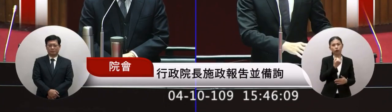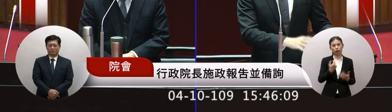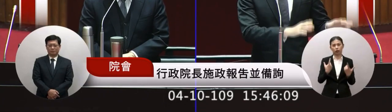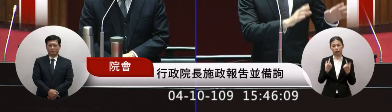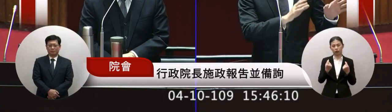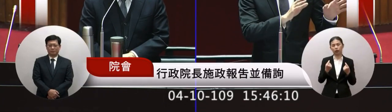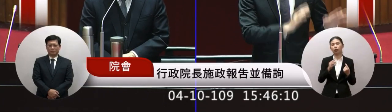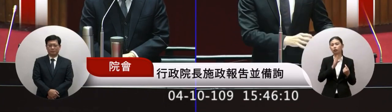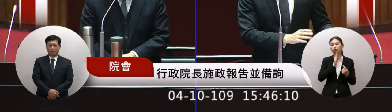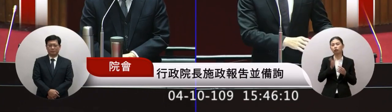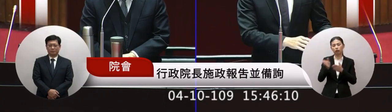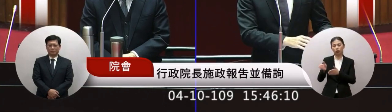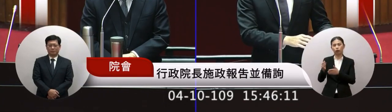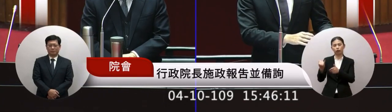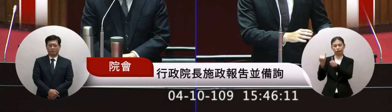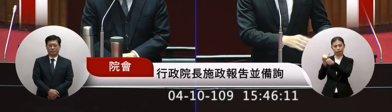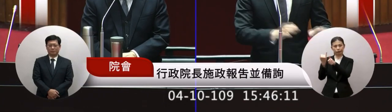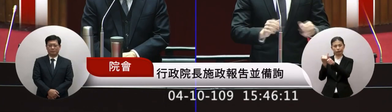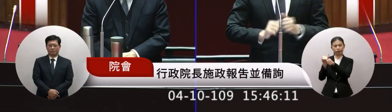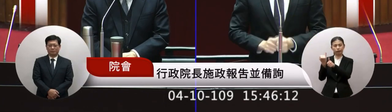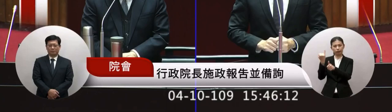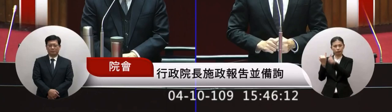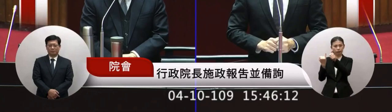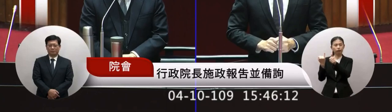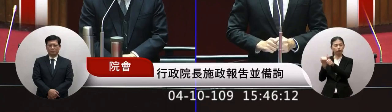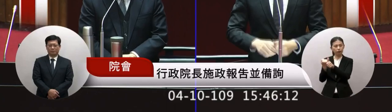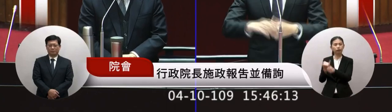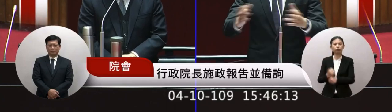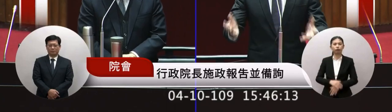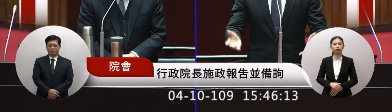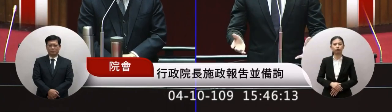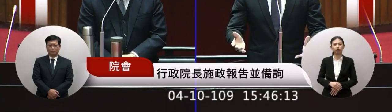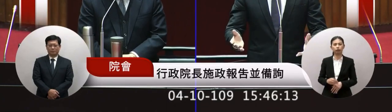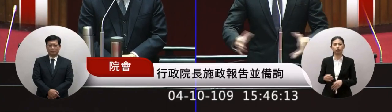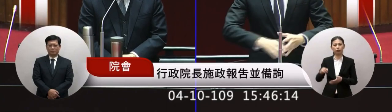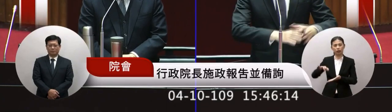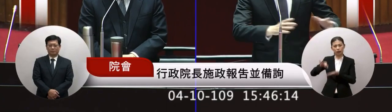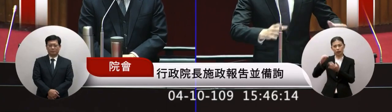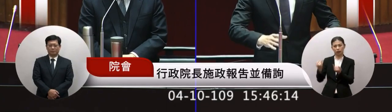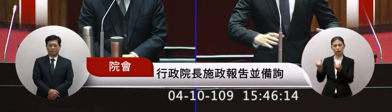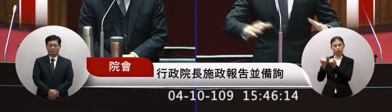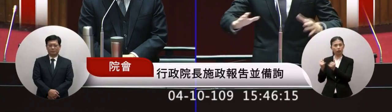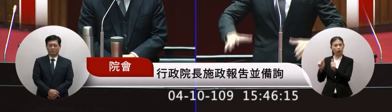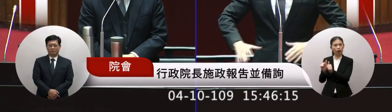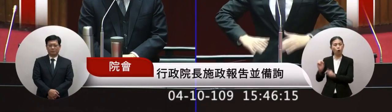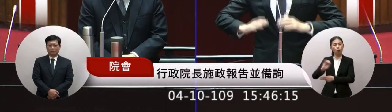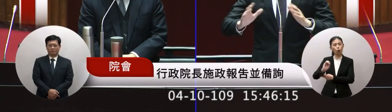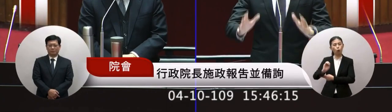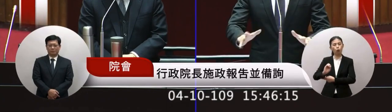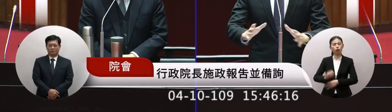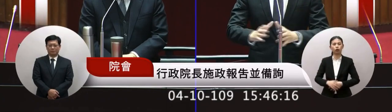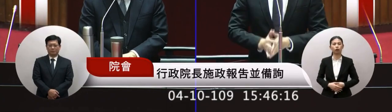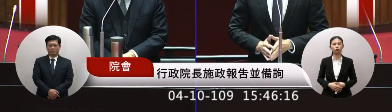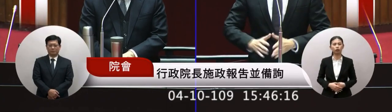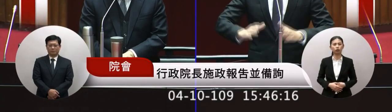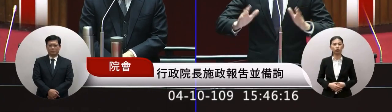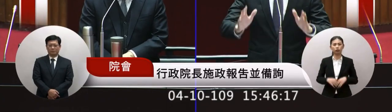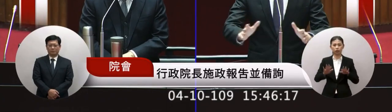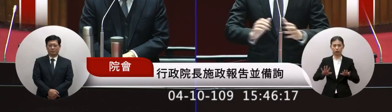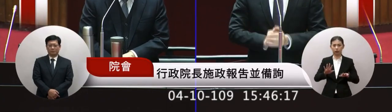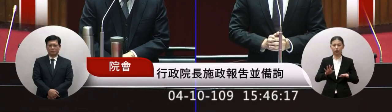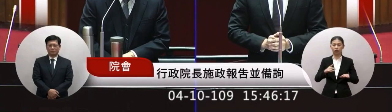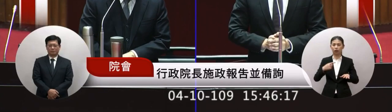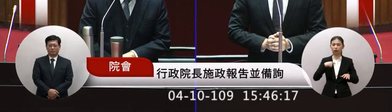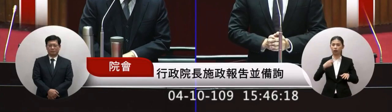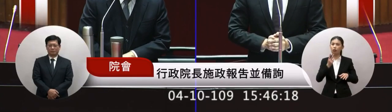限定是一男一女的这个婚姻关系，伊都无去写着。所以我要讲的是讲吼，咱即马正做亚洲第一个婚